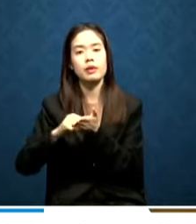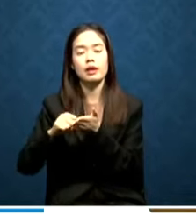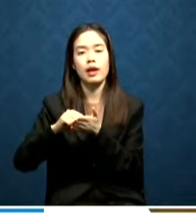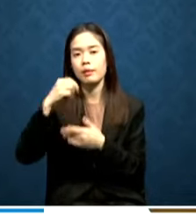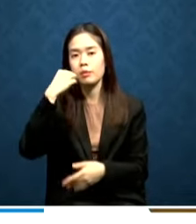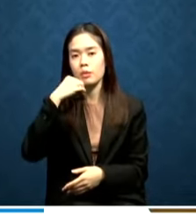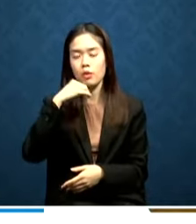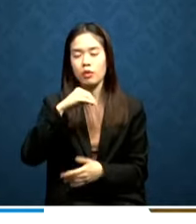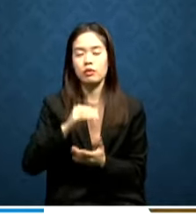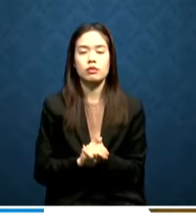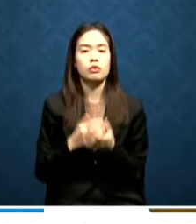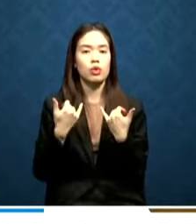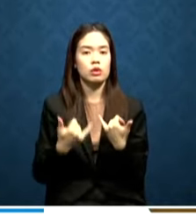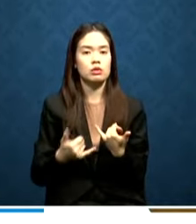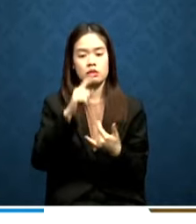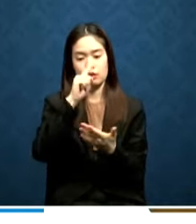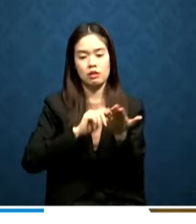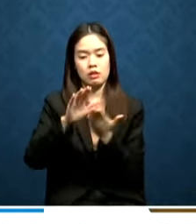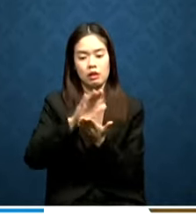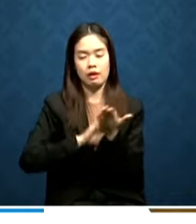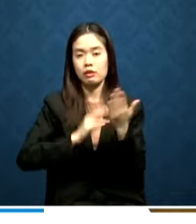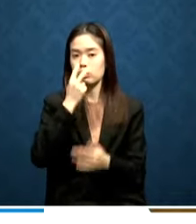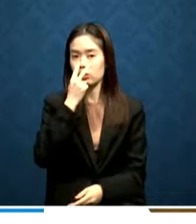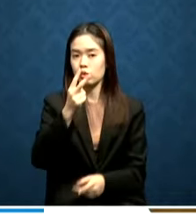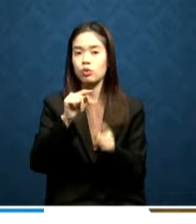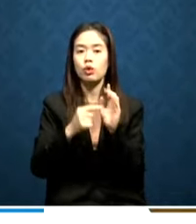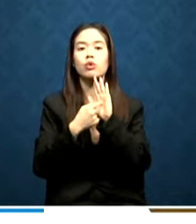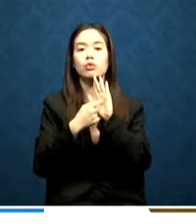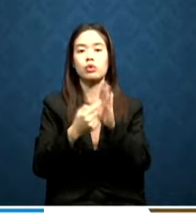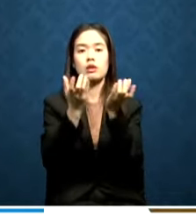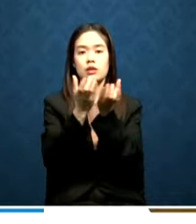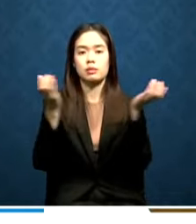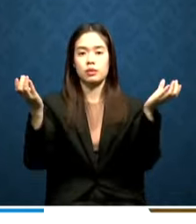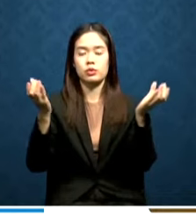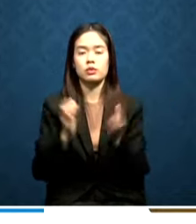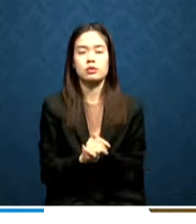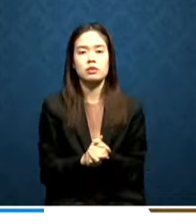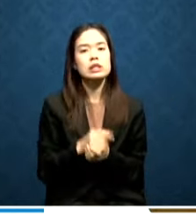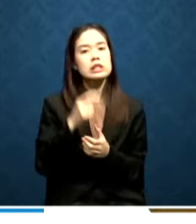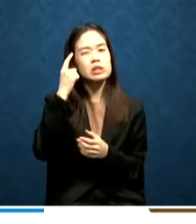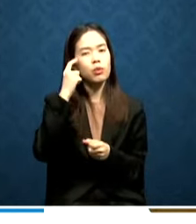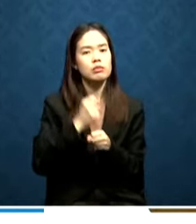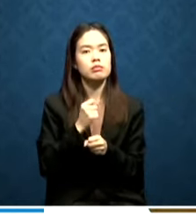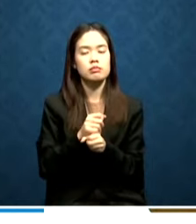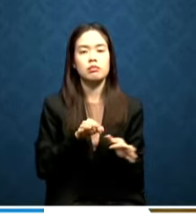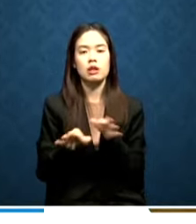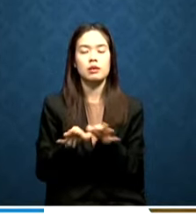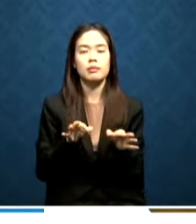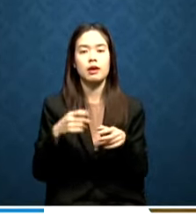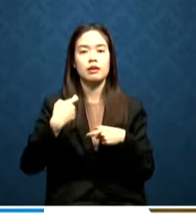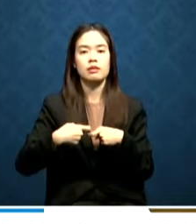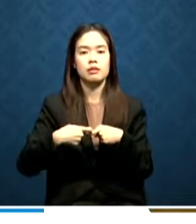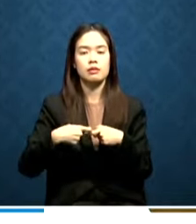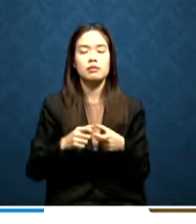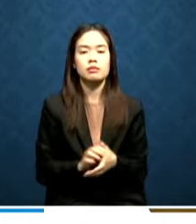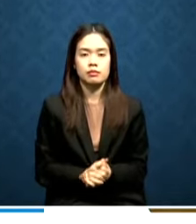เองเนี่ยเรื่องที่เกี่ยวข้องเนี่ยเรื่องอย่างเรื่องรัฐธรรมนูญที่เราจะทำเนี่ยมันอธิบายลำบากนะครับทีนี้ความเป็นไป